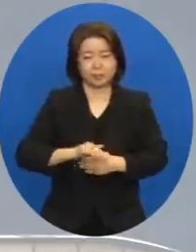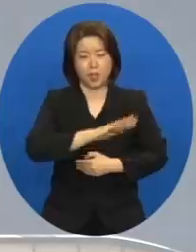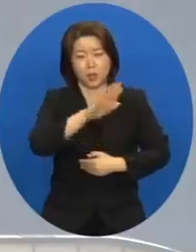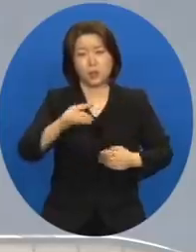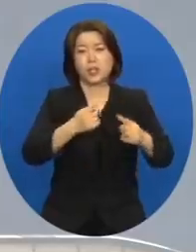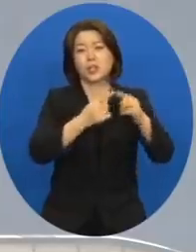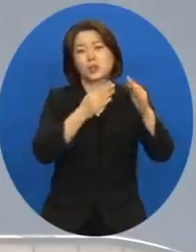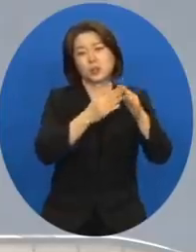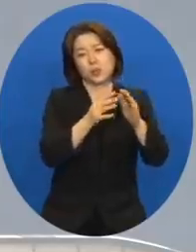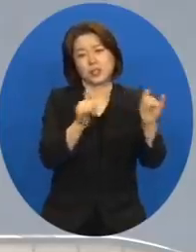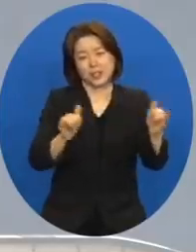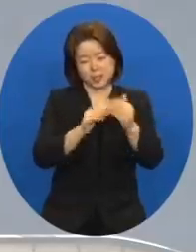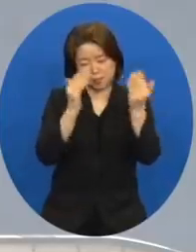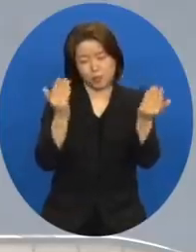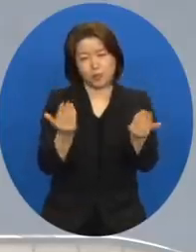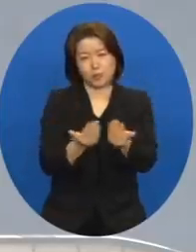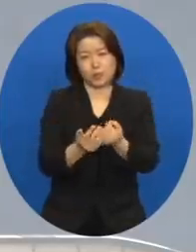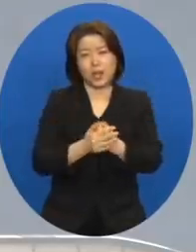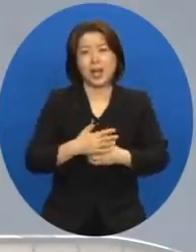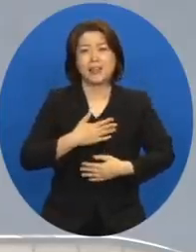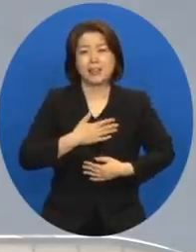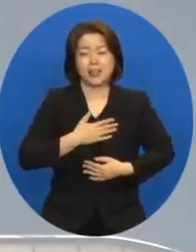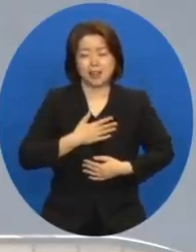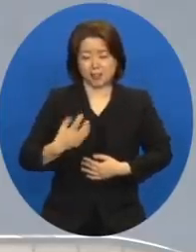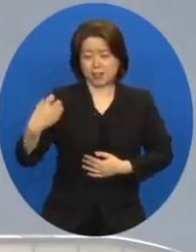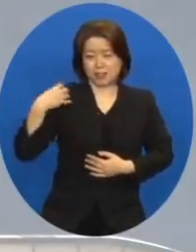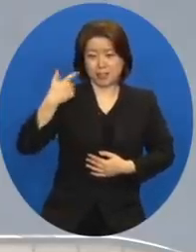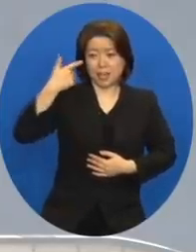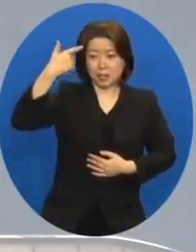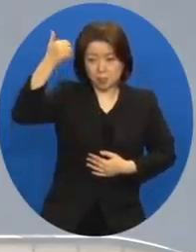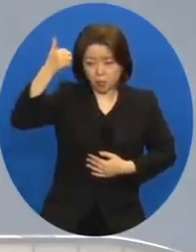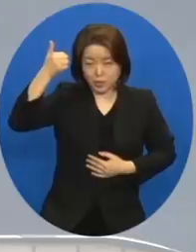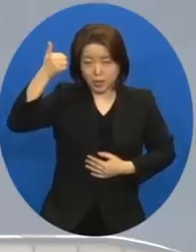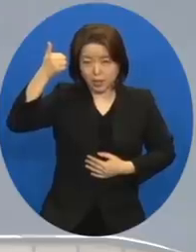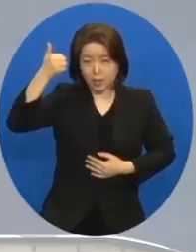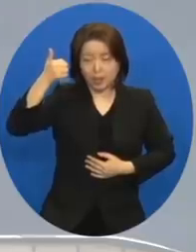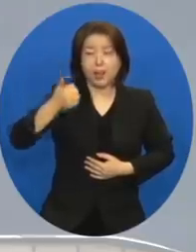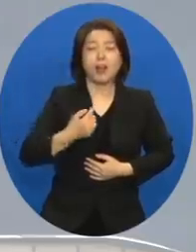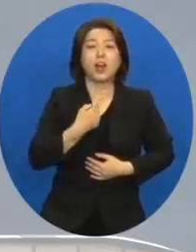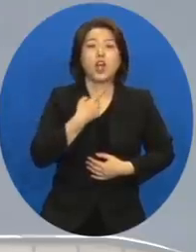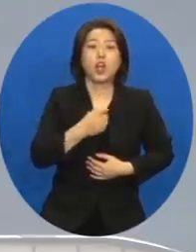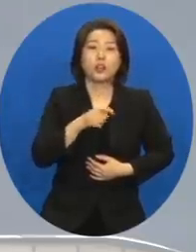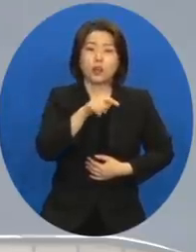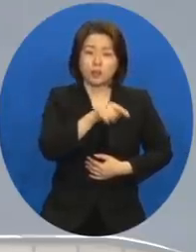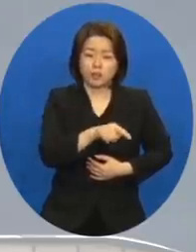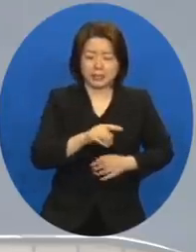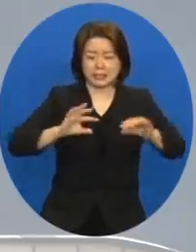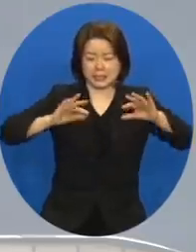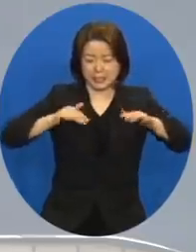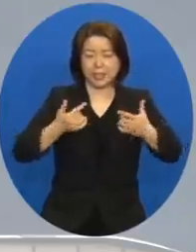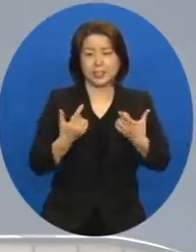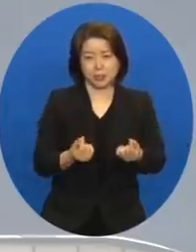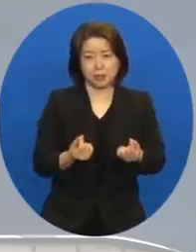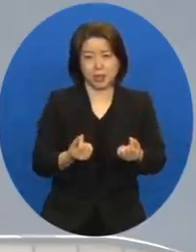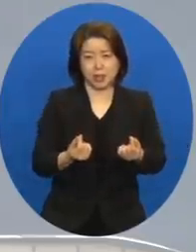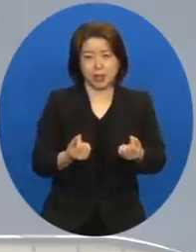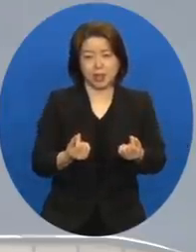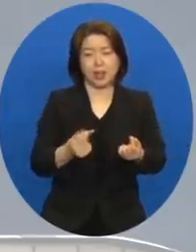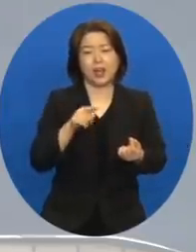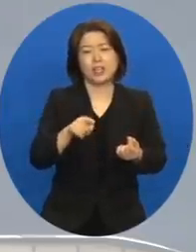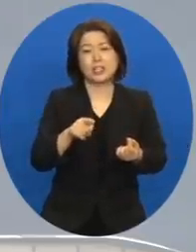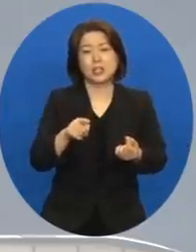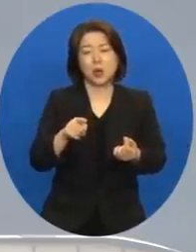교회 교인들이 제가 다닌 목사 였음 이 자랑스럽다 그렇게 되게